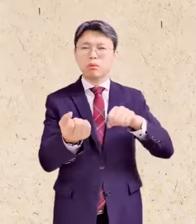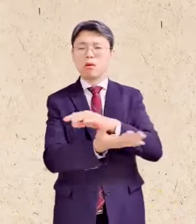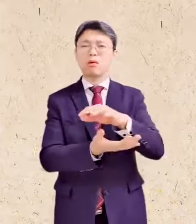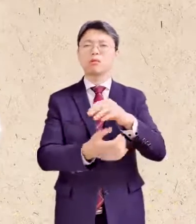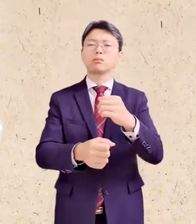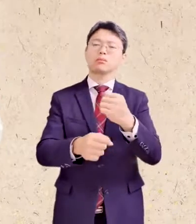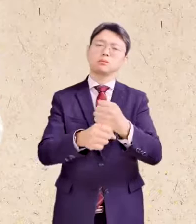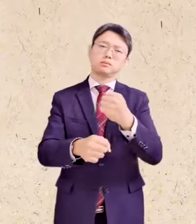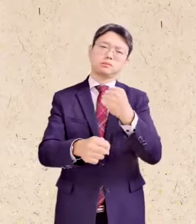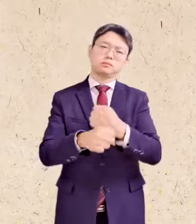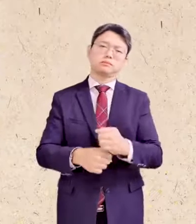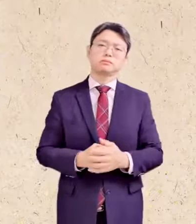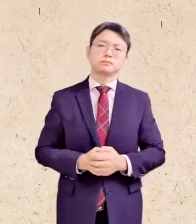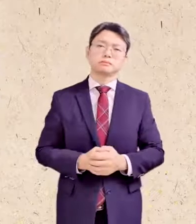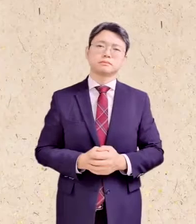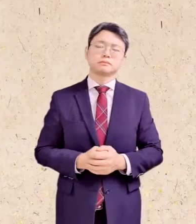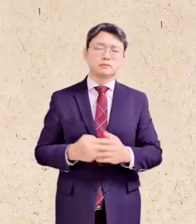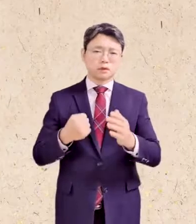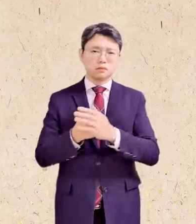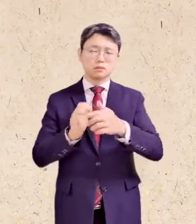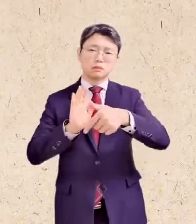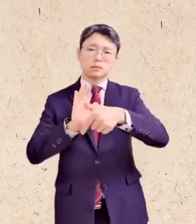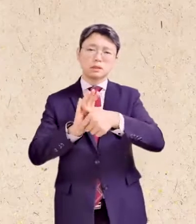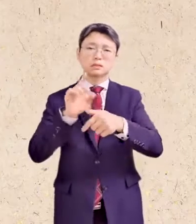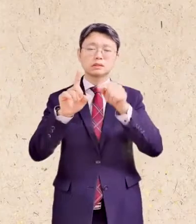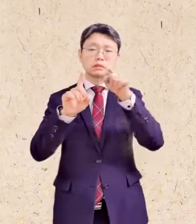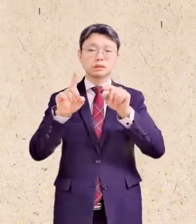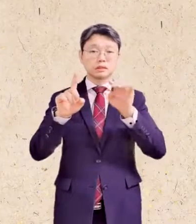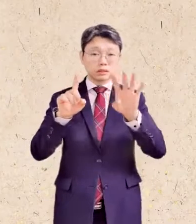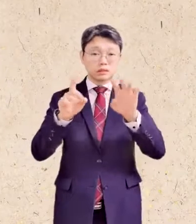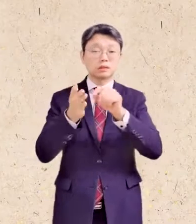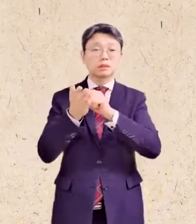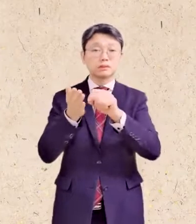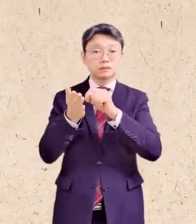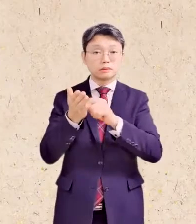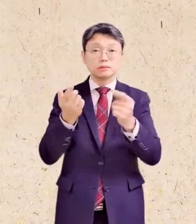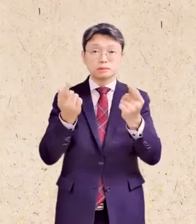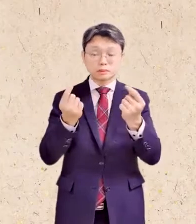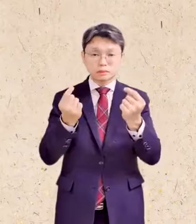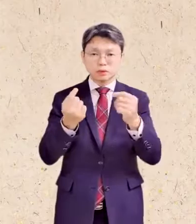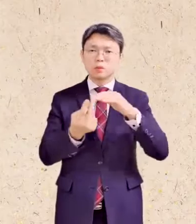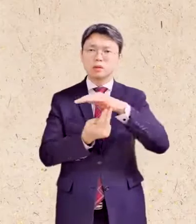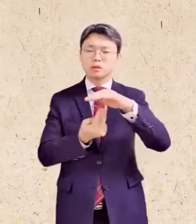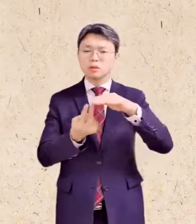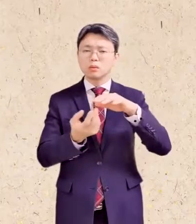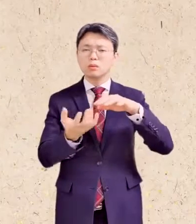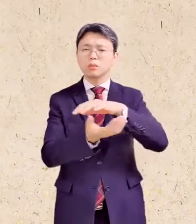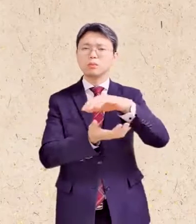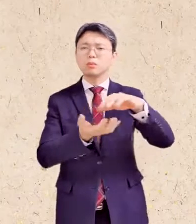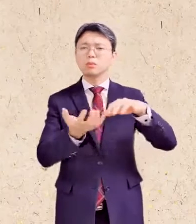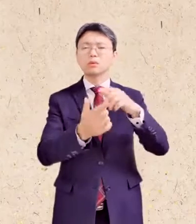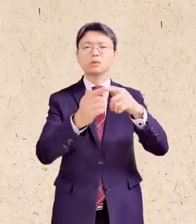아주 정신없게 혼란스럽게 만든 것이죠. 그래서 요한계시록 1장 4절에 기록된 것처럼